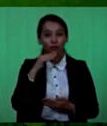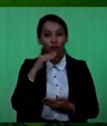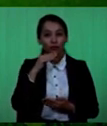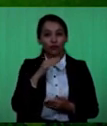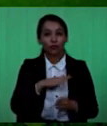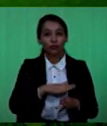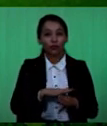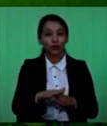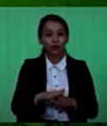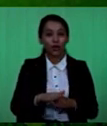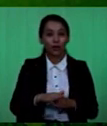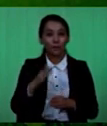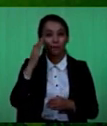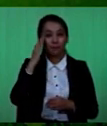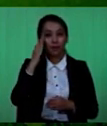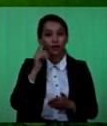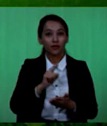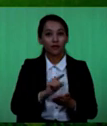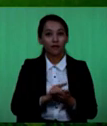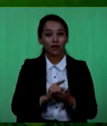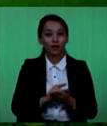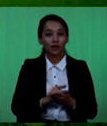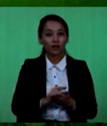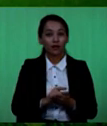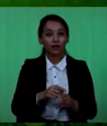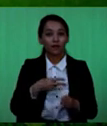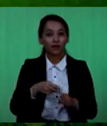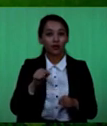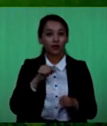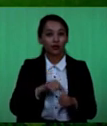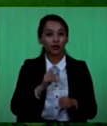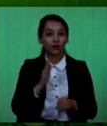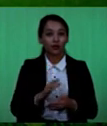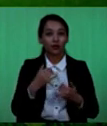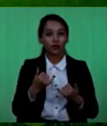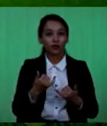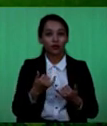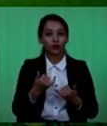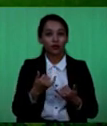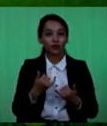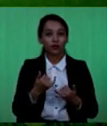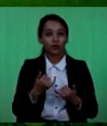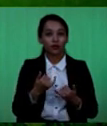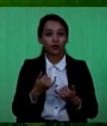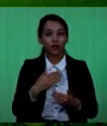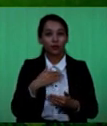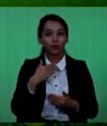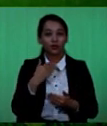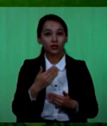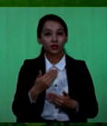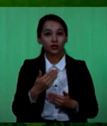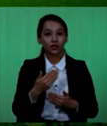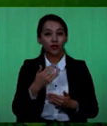albatta miya faoliyatiga juda ham yomon ta'sir ko'rsatar ekan. Keling, hozir shular haqida men sizlarga